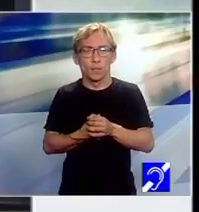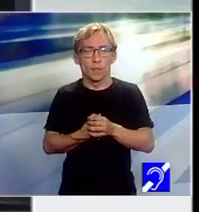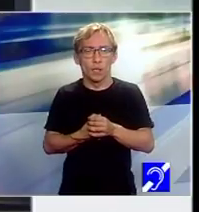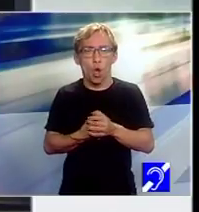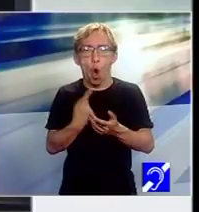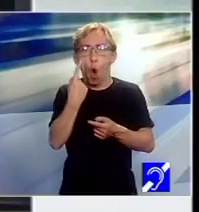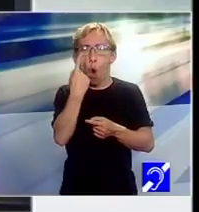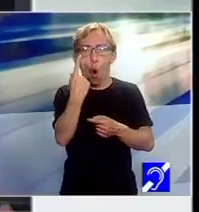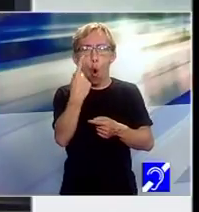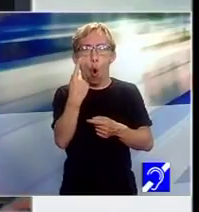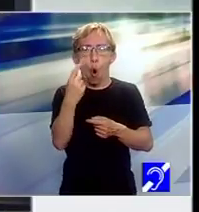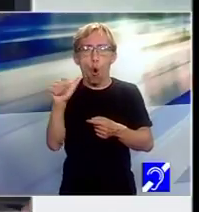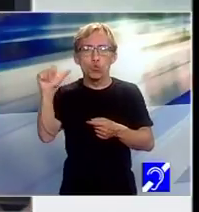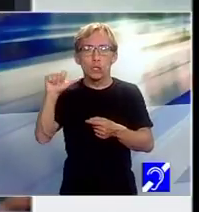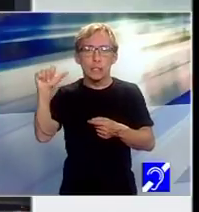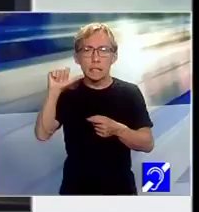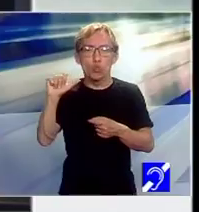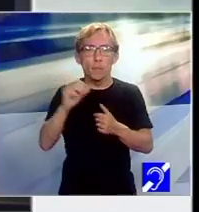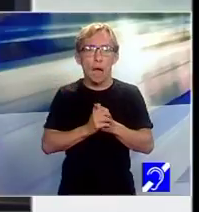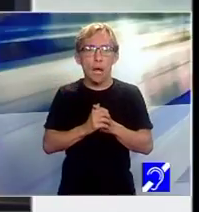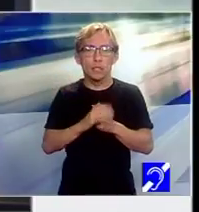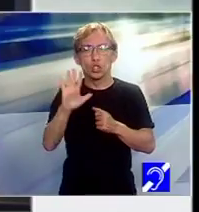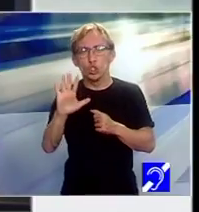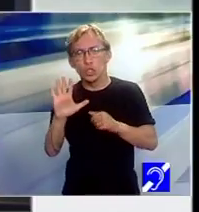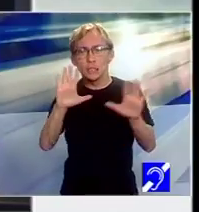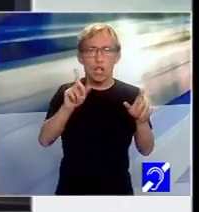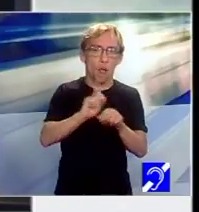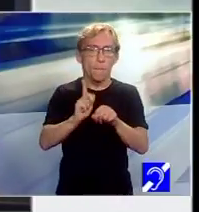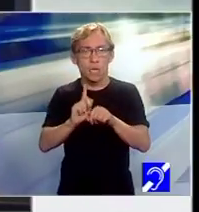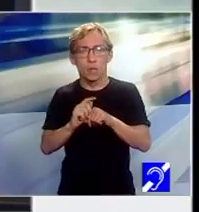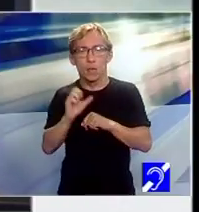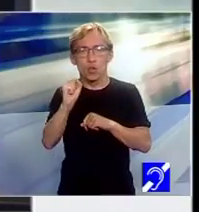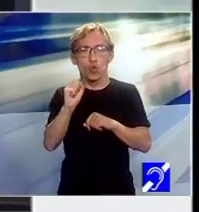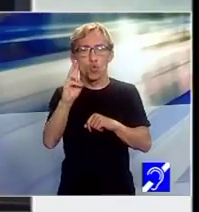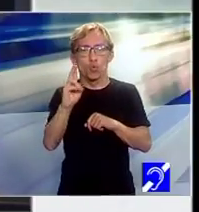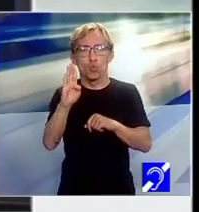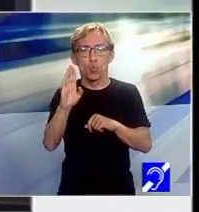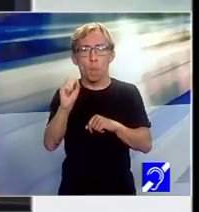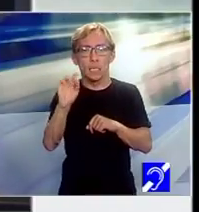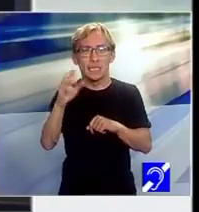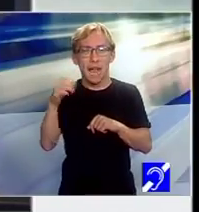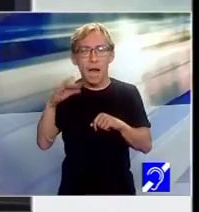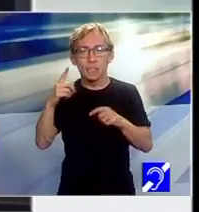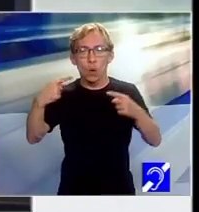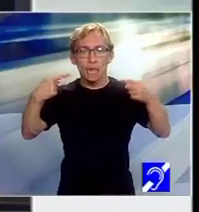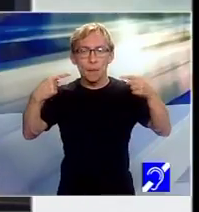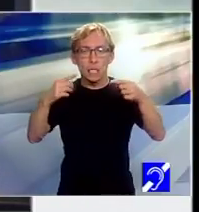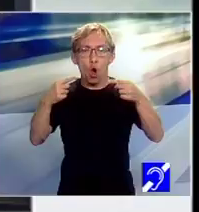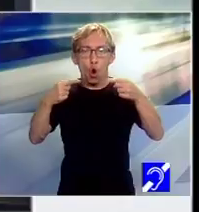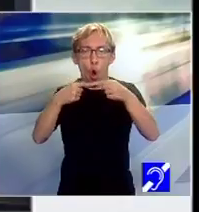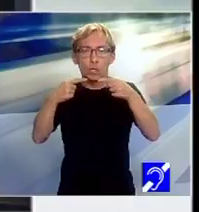substanță dezinfectantă, 5, 10, 15 minute, depinde de tipul de substanță, ea trebuie să nu mai aibă contact cu zone